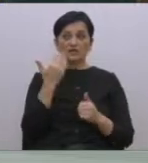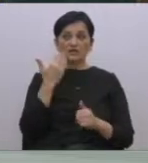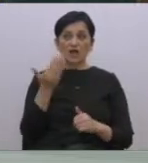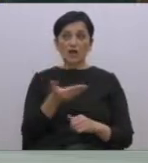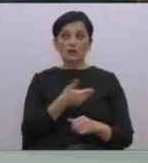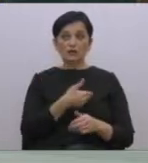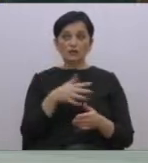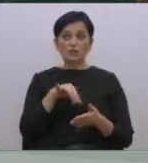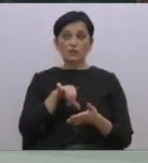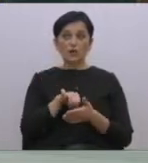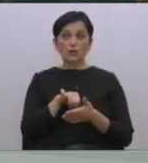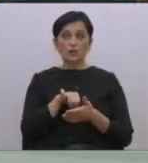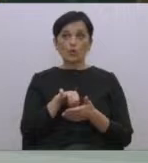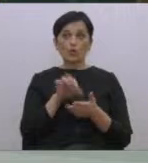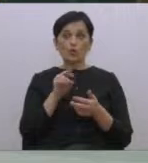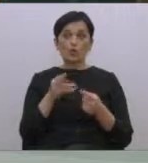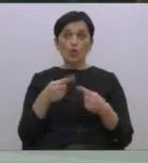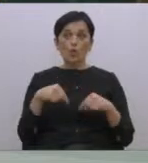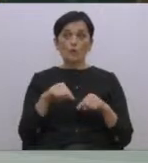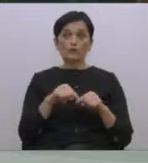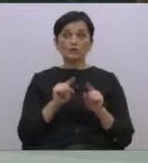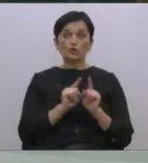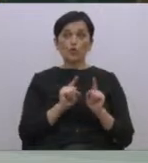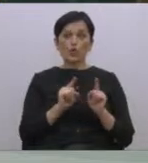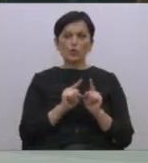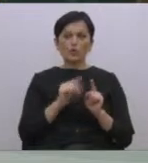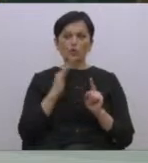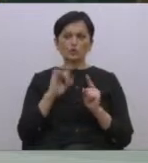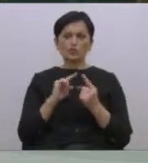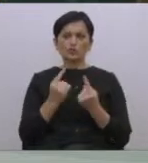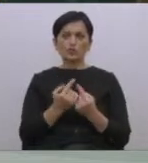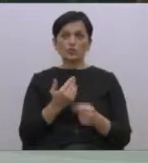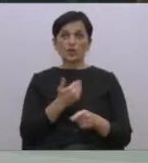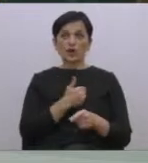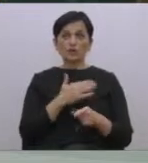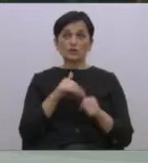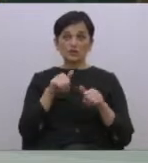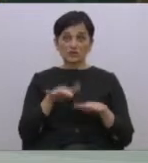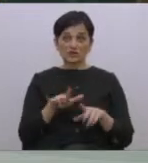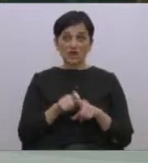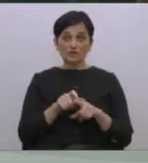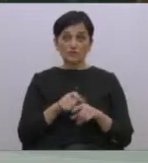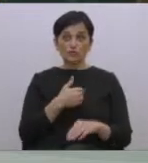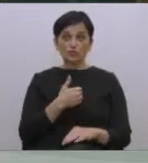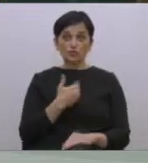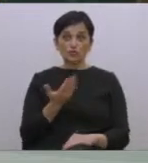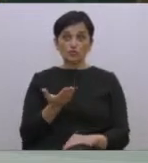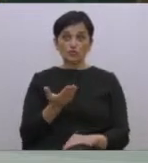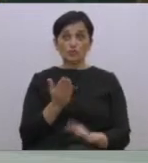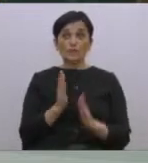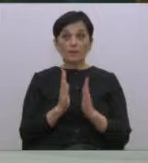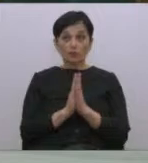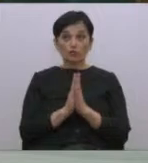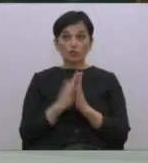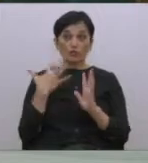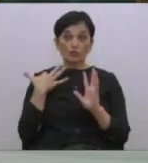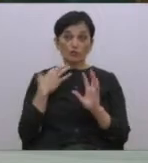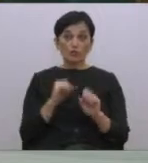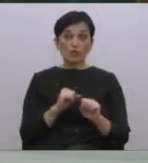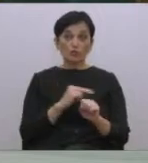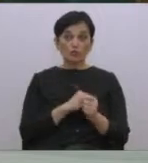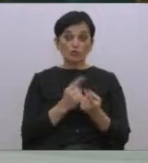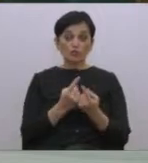არსულს გამოსვლა, კომიტეტებს, ოპოზიციას, უმრავლესობას, არსულს დასკვნით სიტყვა თუ გსურთ, გთხოვთ მხარდაჭერას